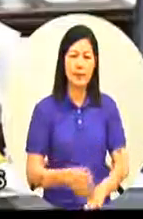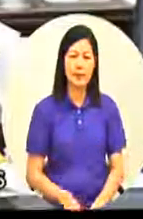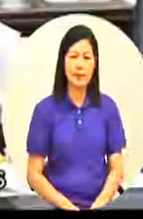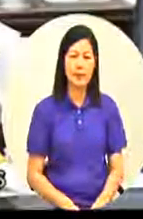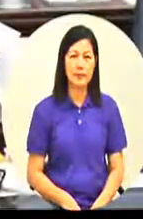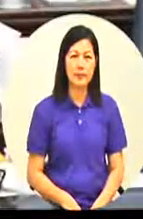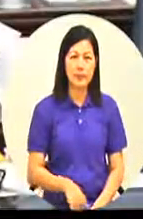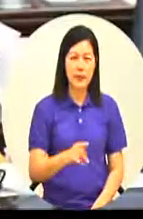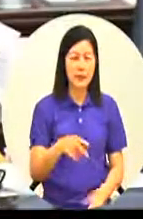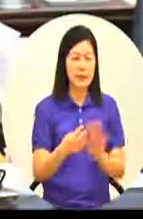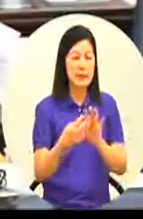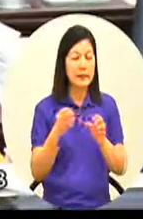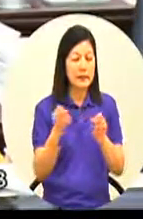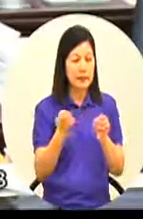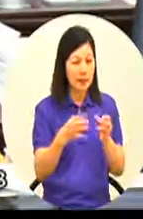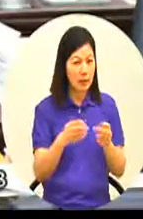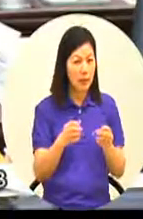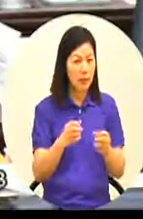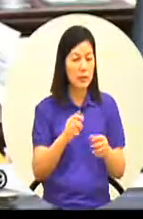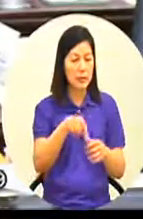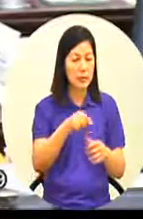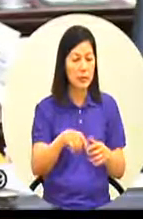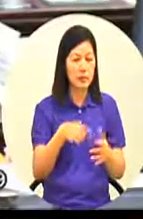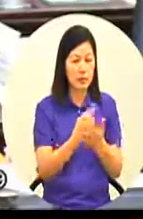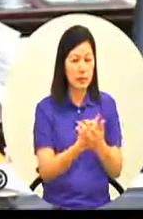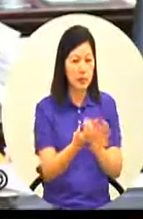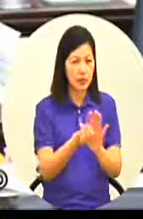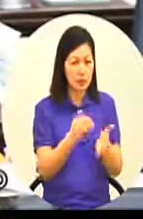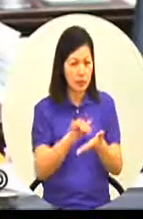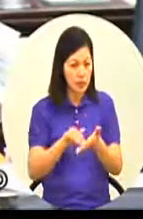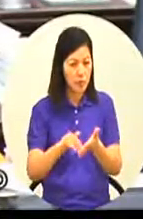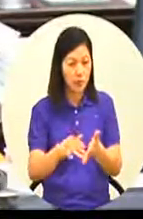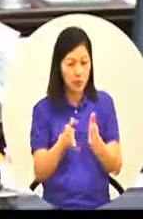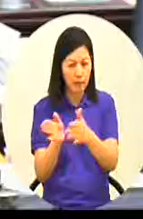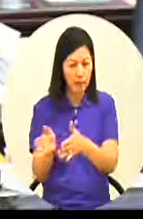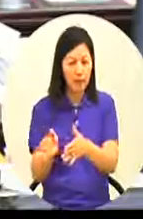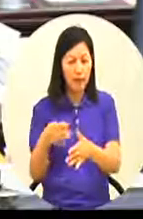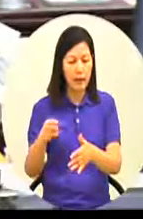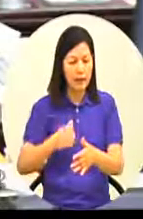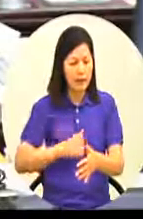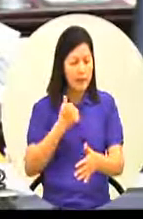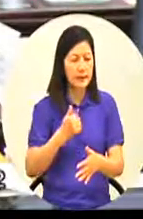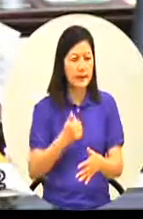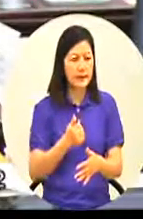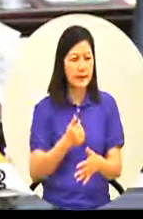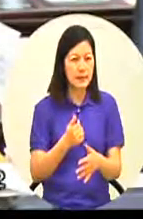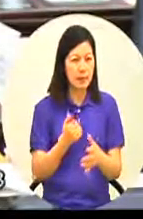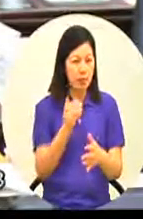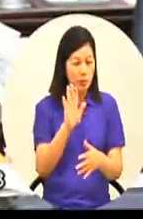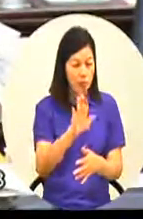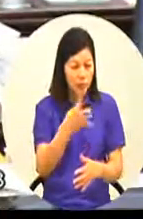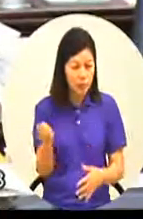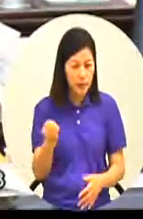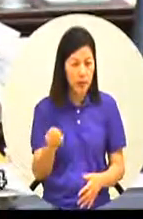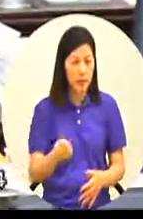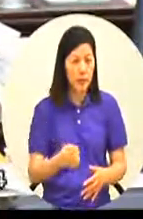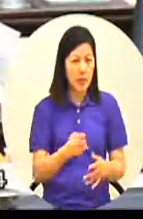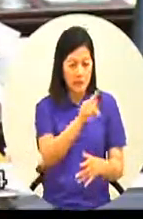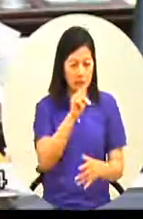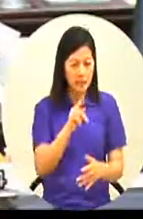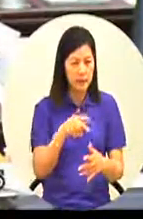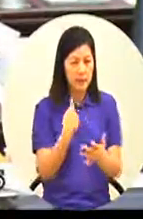外一个这个参与式预算另外一个面向嘛，有一些的实际参与式预算的案例，它是透过参与式预算来